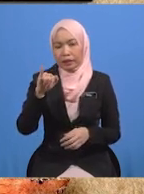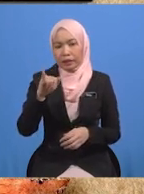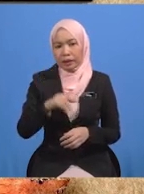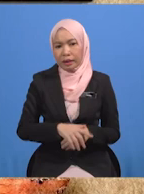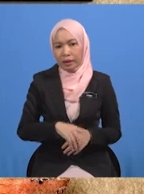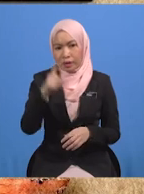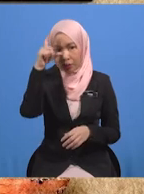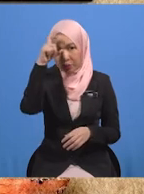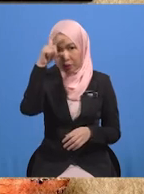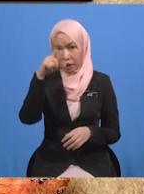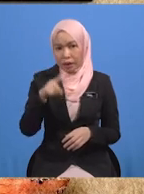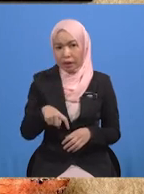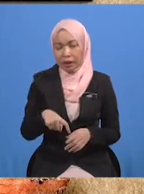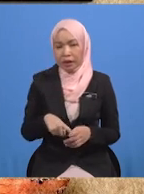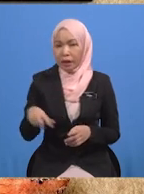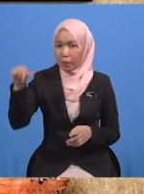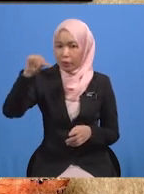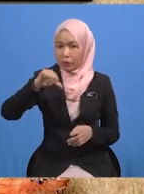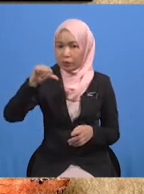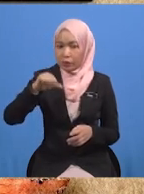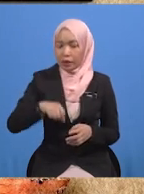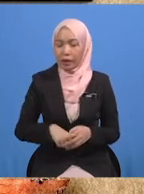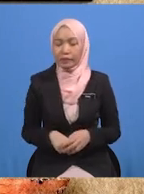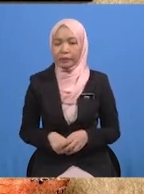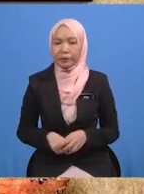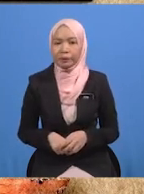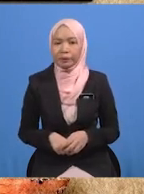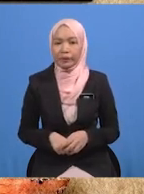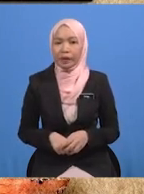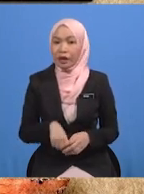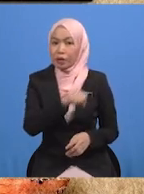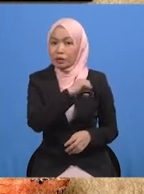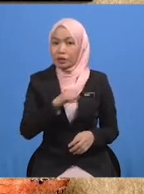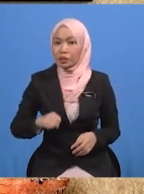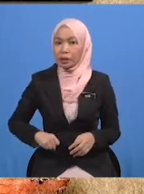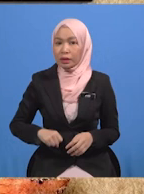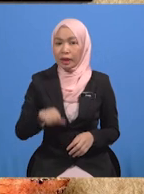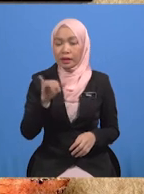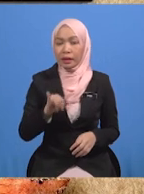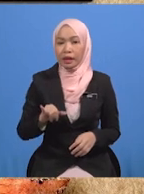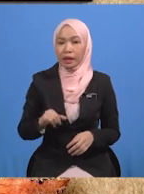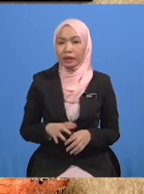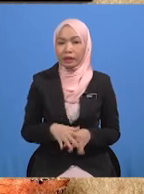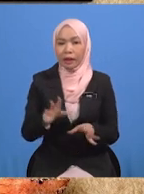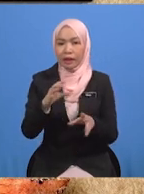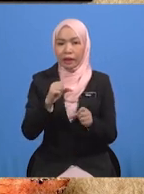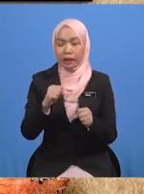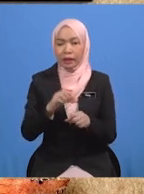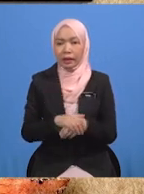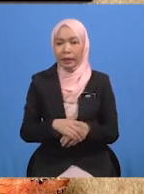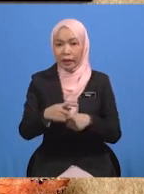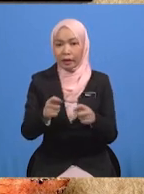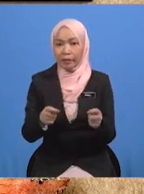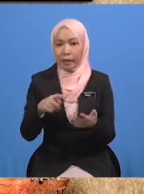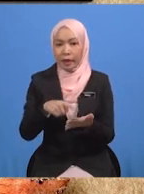rentetan kepada kemerosotannya. Sultan-sultan yang menaiki tahta selepas kematian